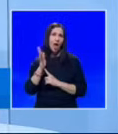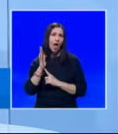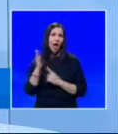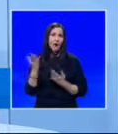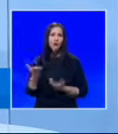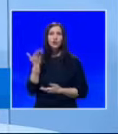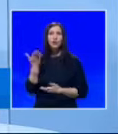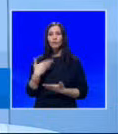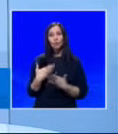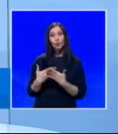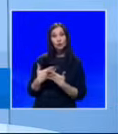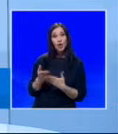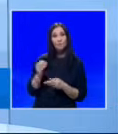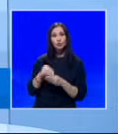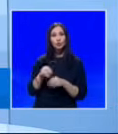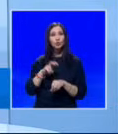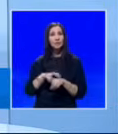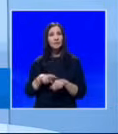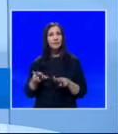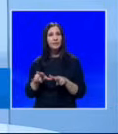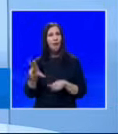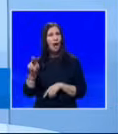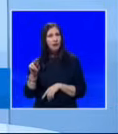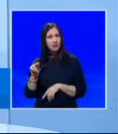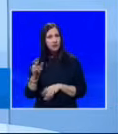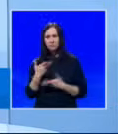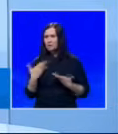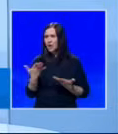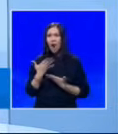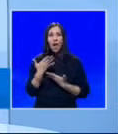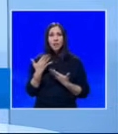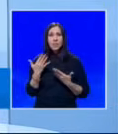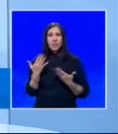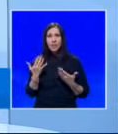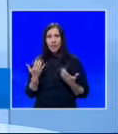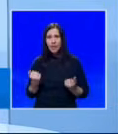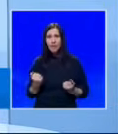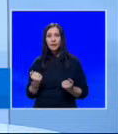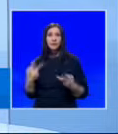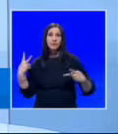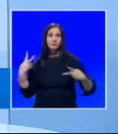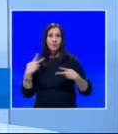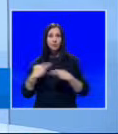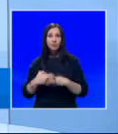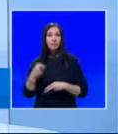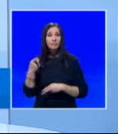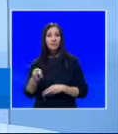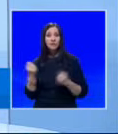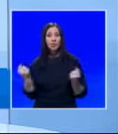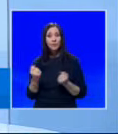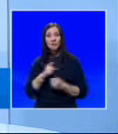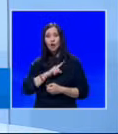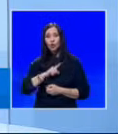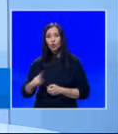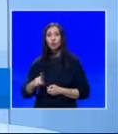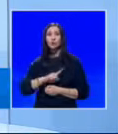и неговите приближения, включително Дмитрий Медведев, казаха, че ние няма да преустановим тази операция, докато